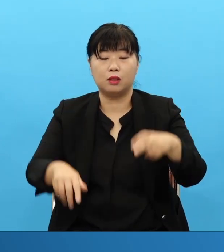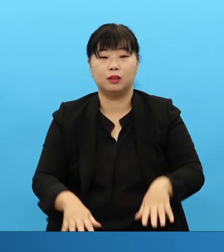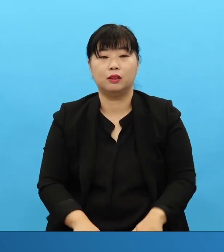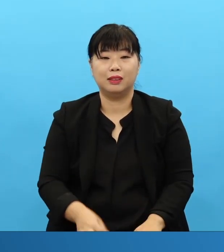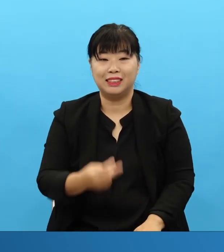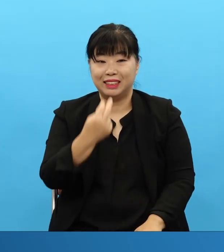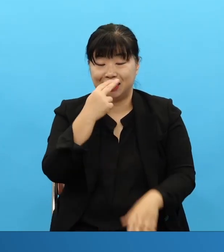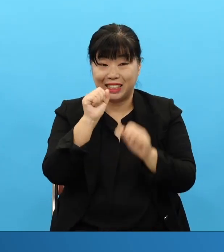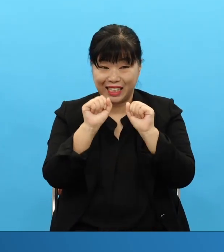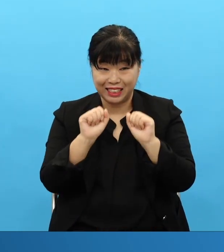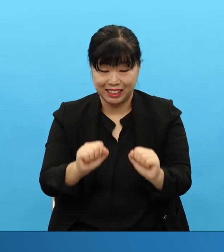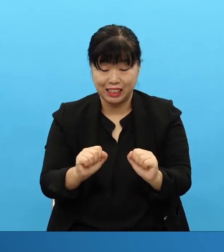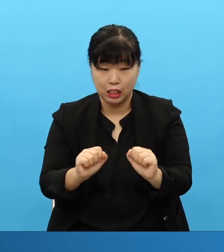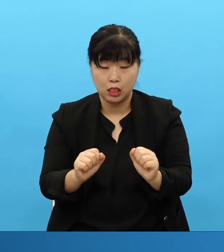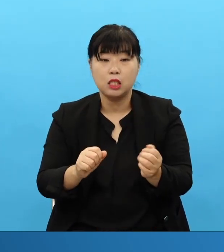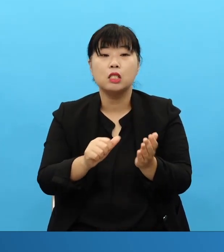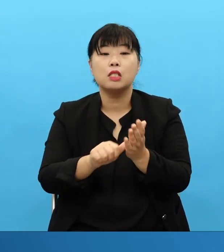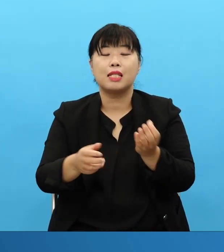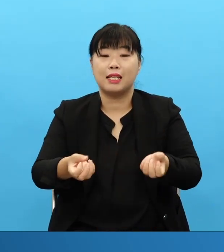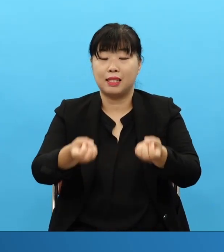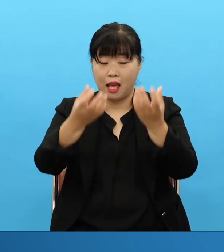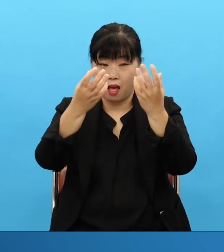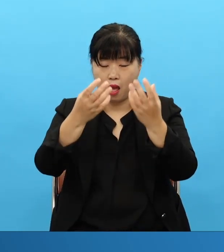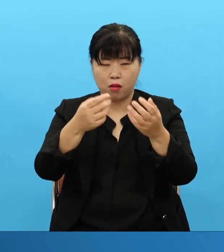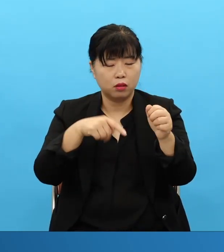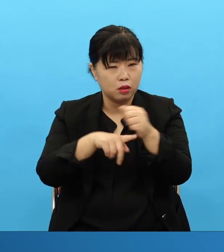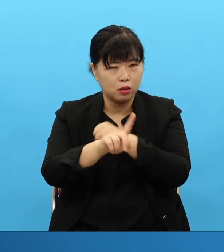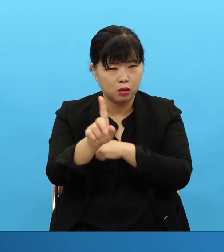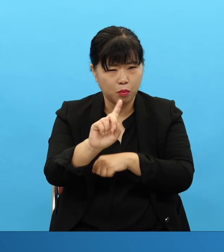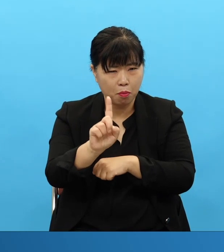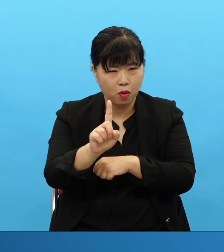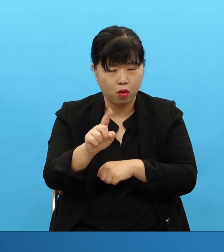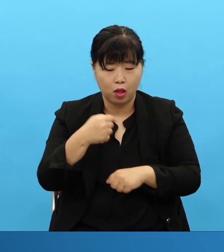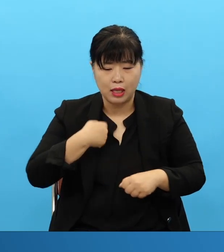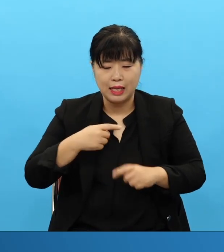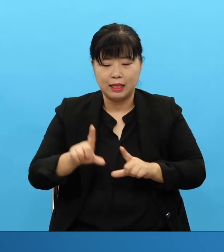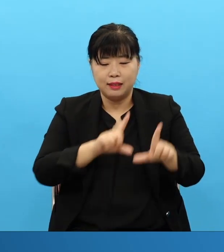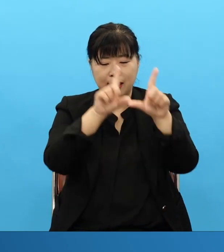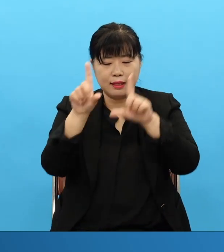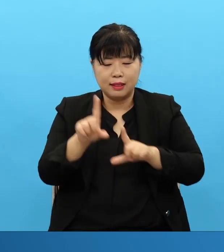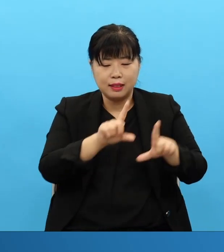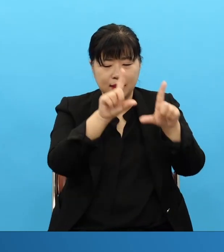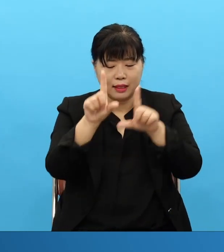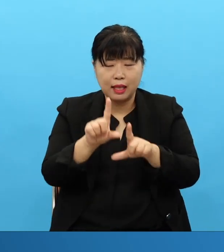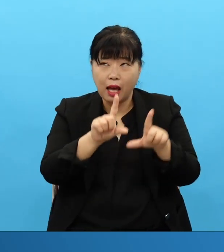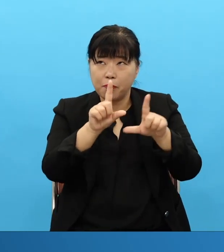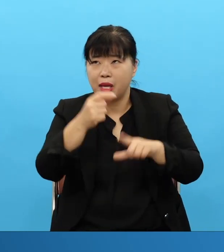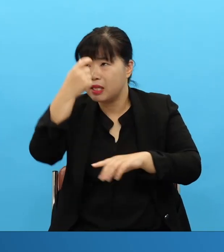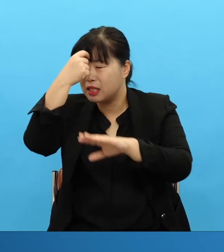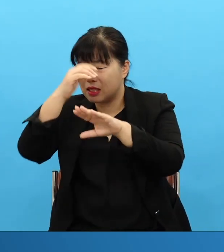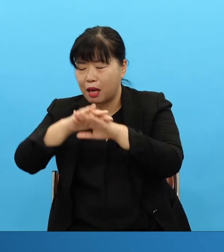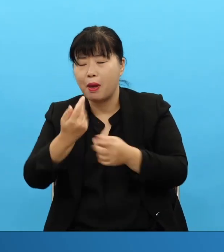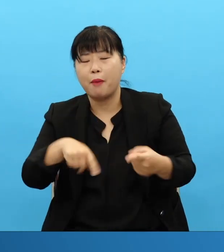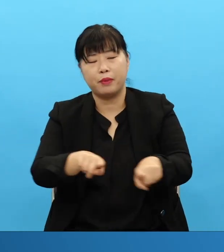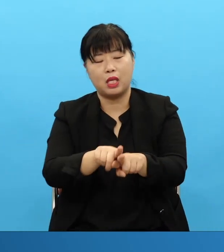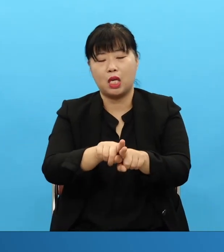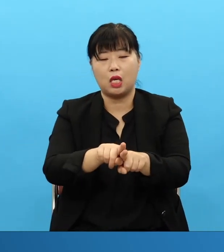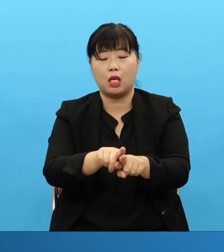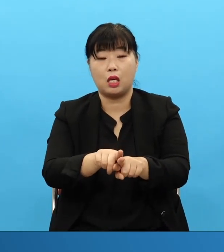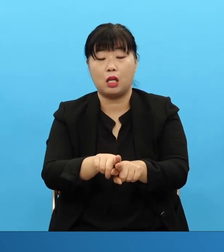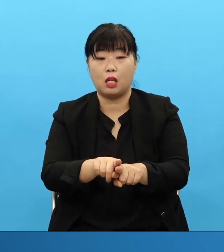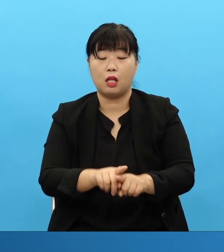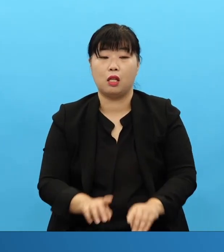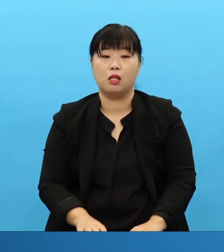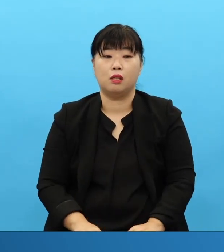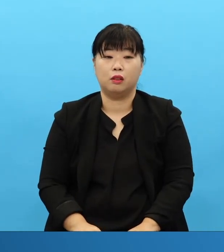through 2. 교회에서 예배드리는 것은 죽은 제사냐 그 말이 아니고 삶 속에 나타난 제사입니다. Then is the worship that we give at church a dead sacrifice? No, I'm talking